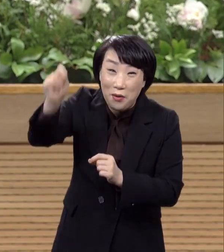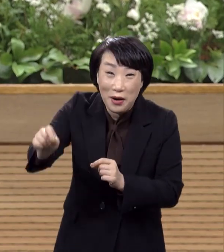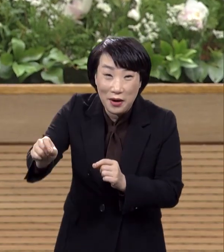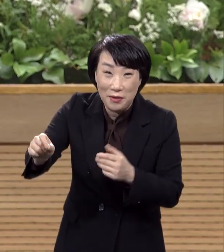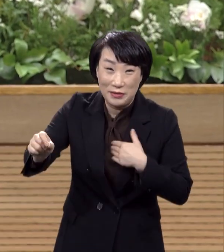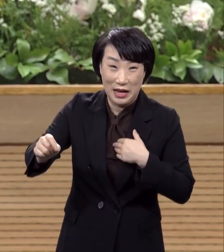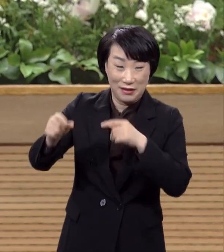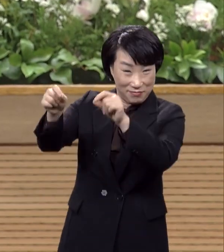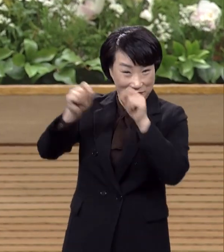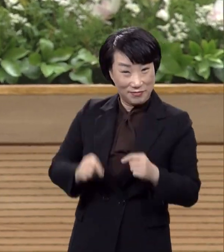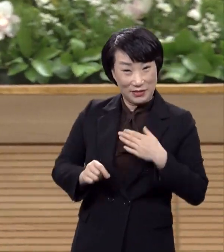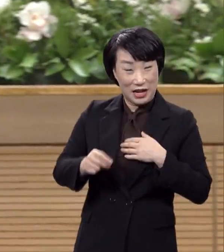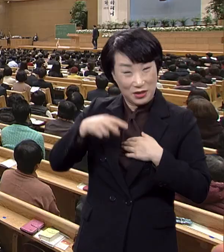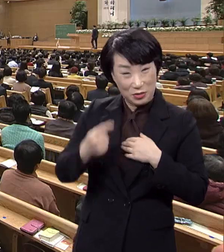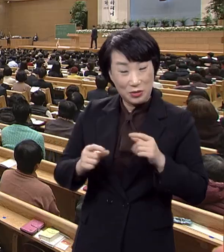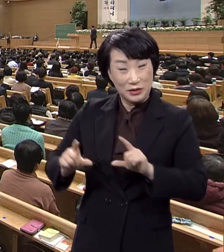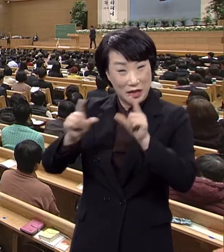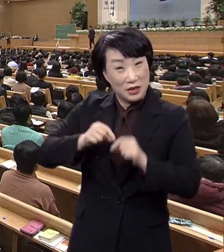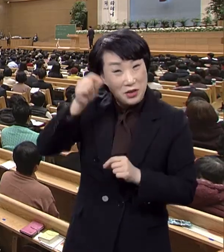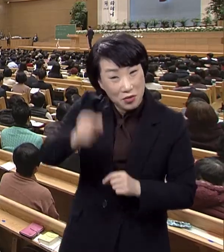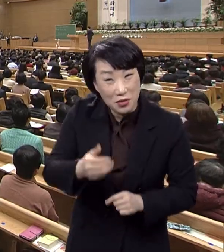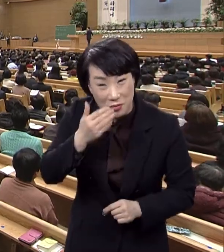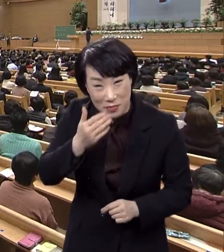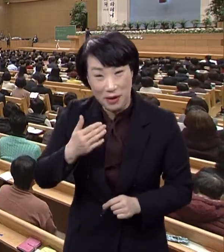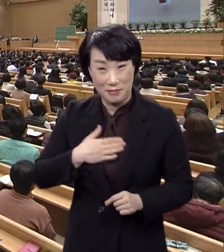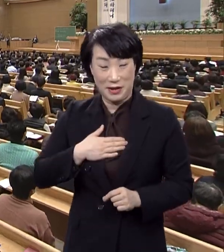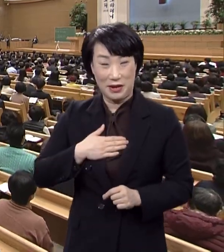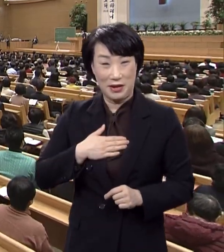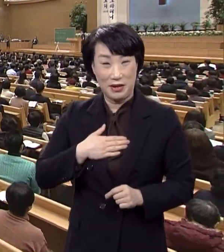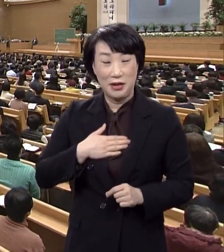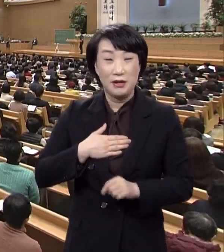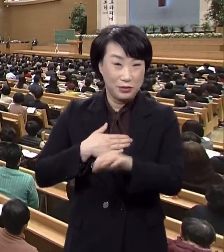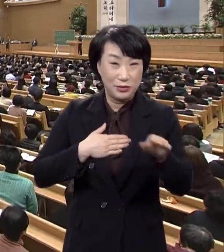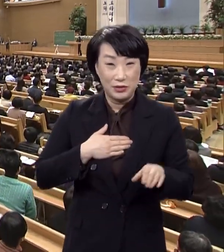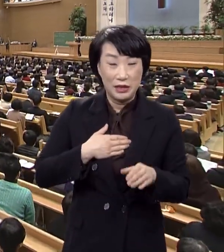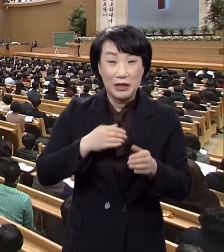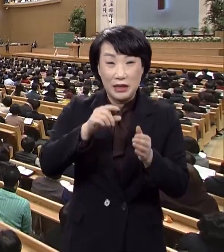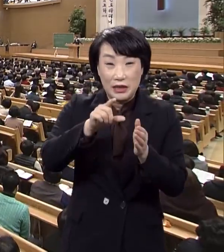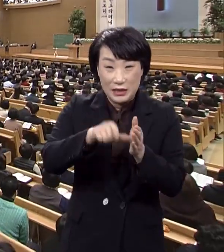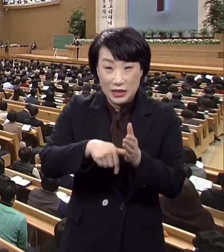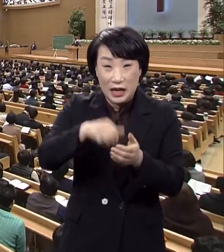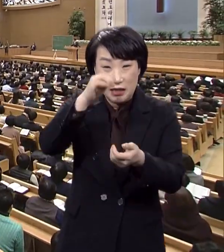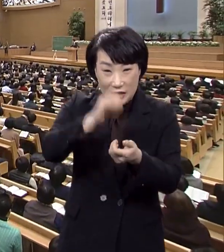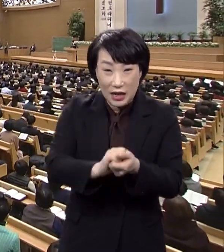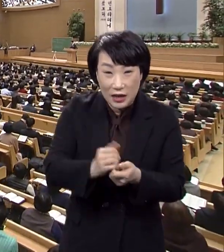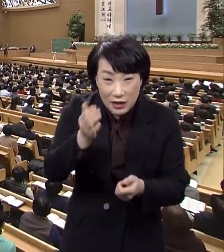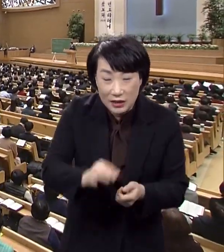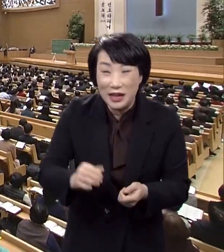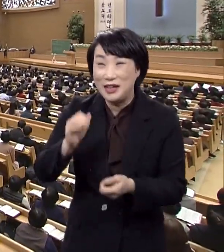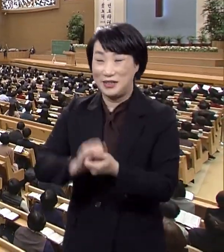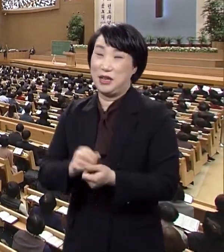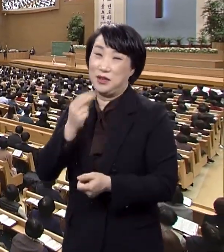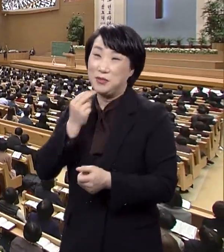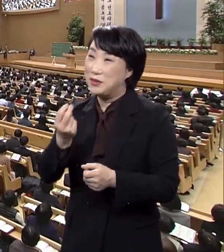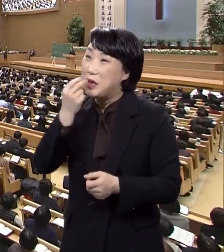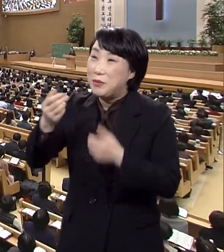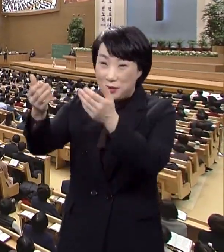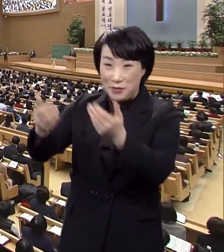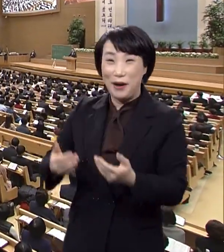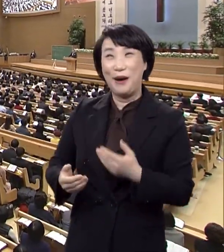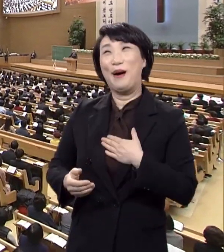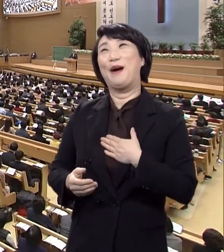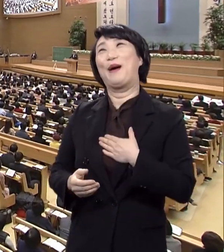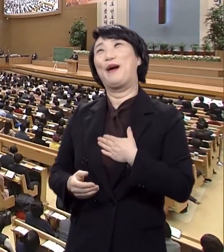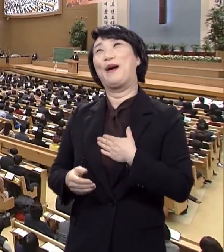분이니 나도 영원히 살 수 있는, 제한된 세월 속에서 제한되지 않는 생명을 주셨으니